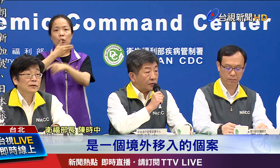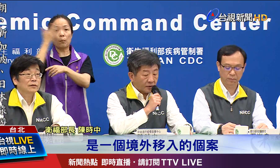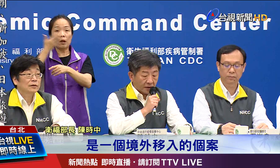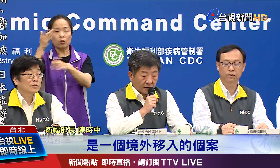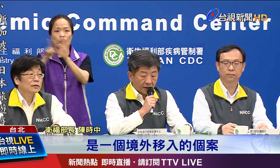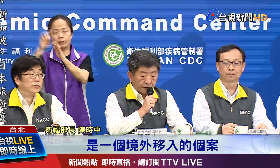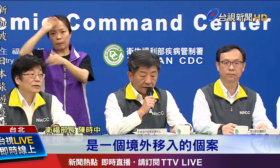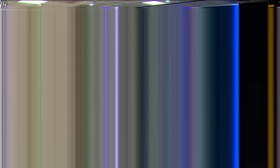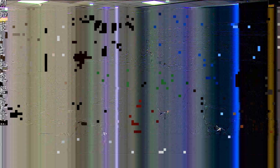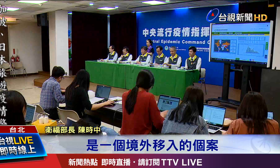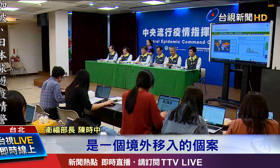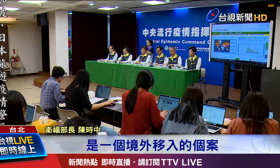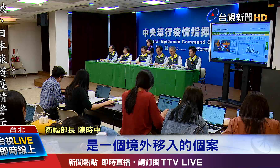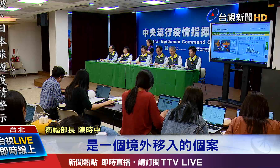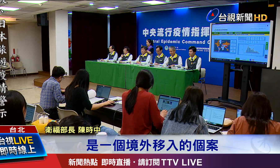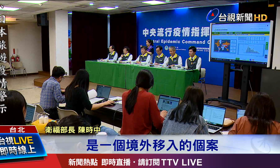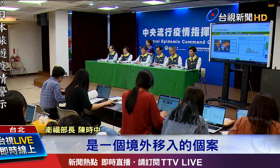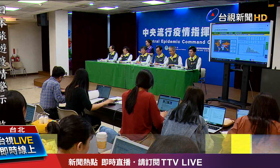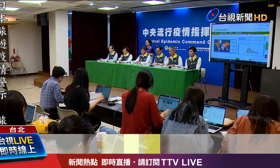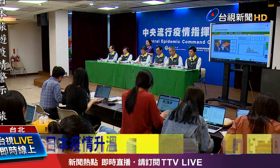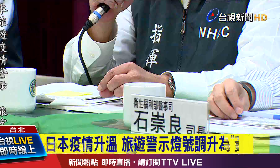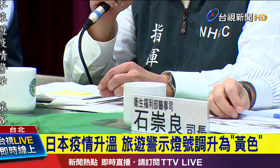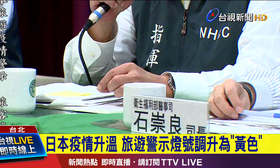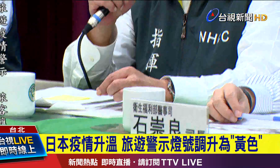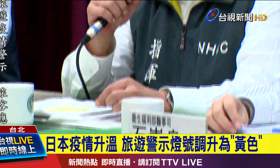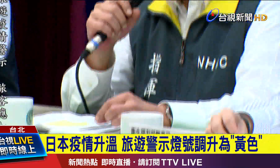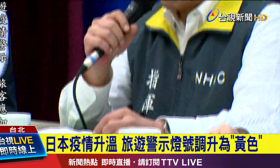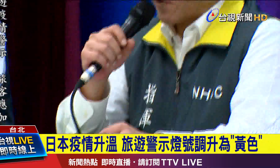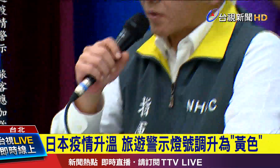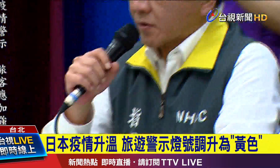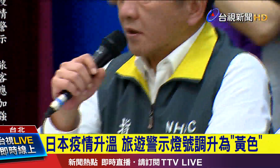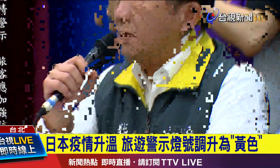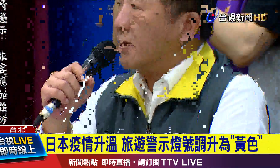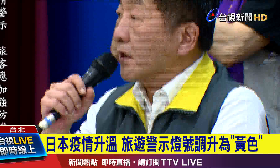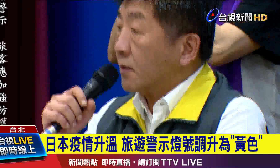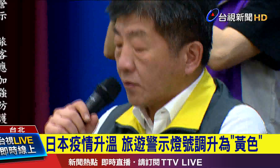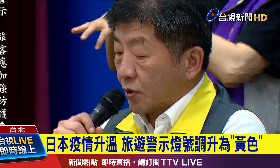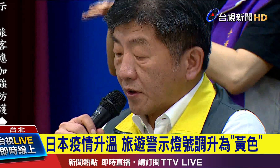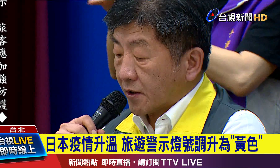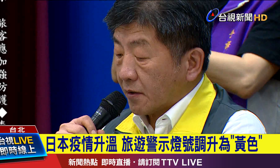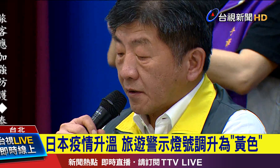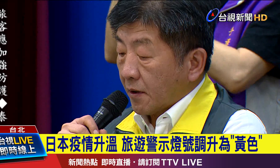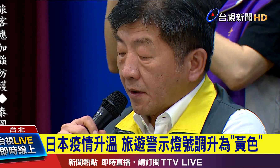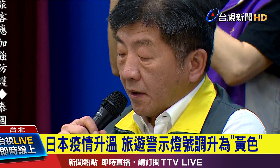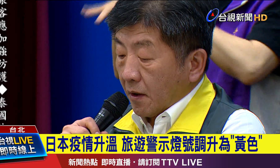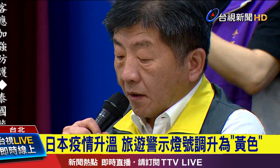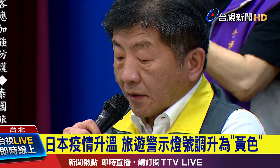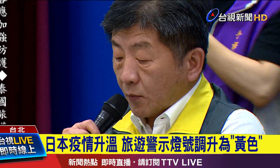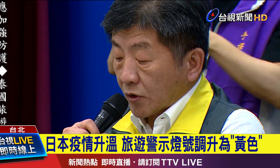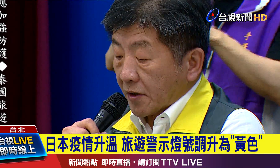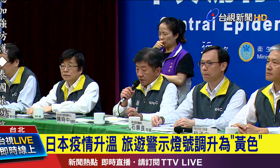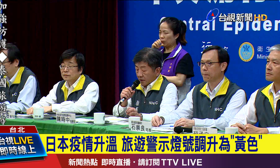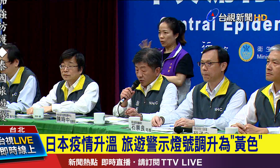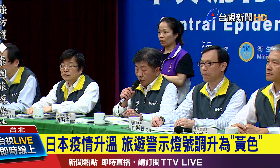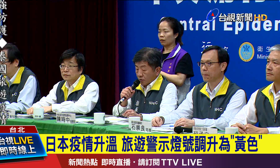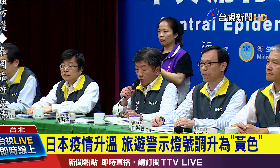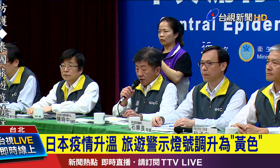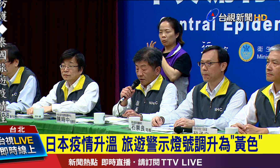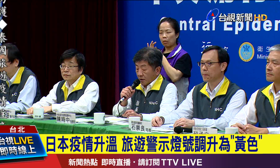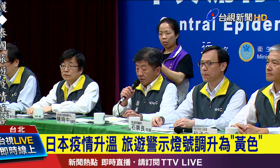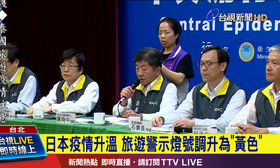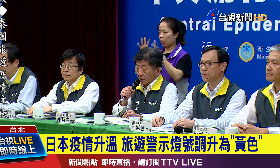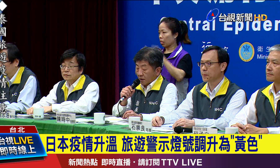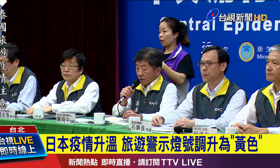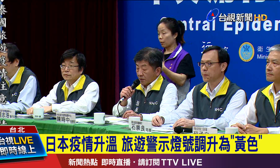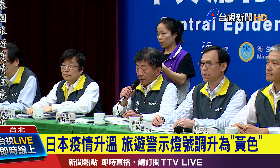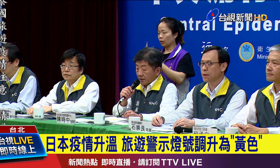外移入的个案。 到日本游玩却疑似感染武汉肺炎，国内确诊病患再新增2起，累计来到34例。